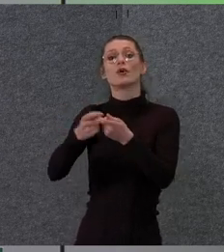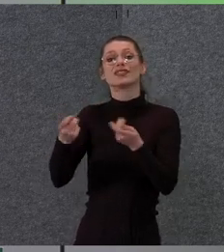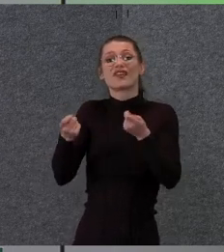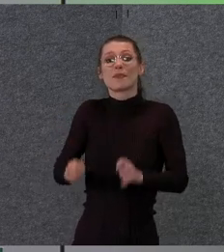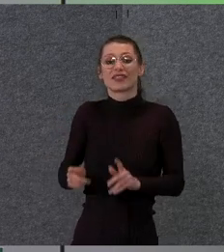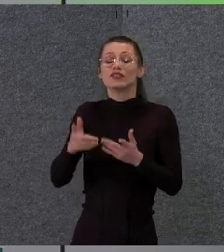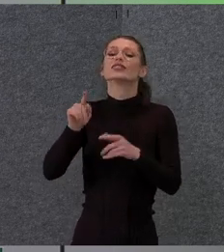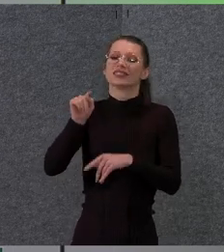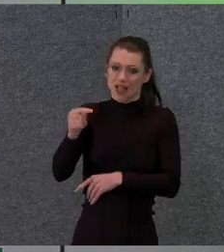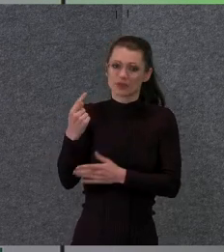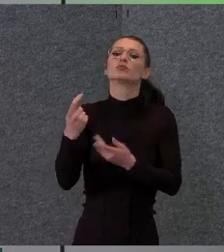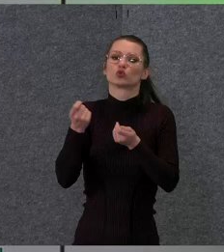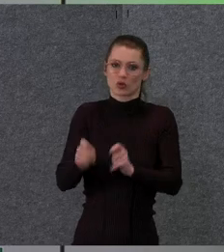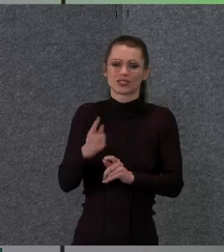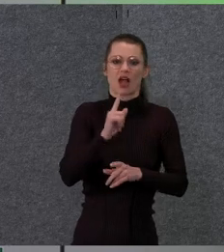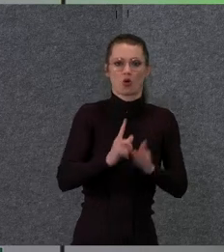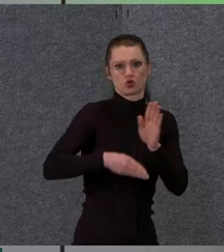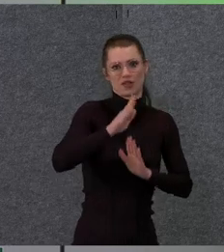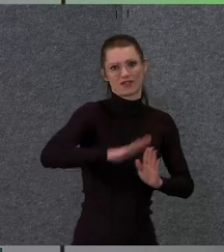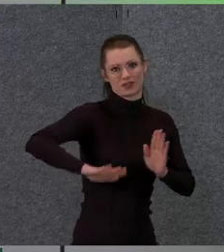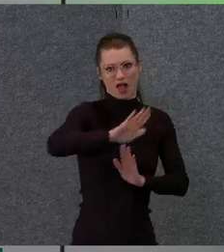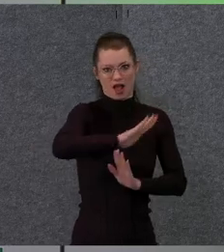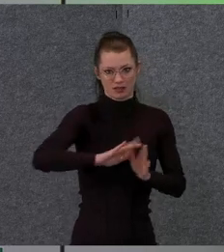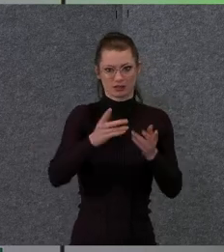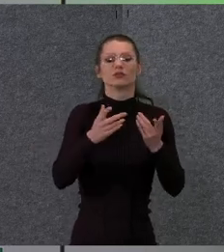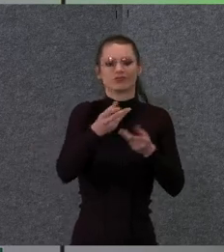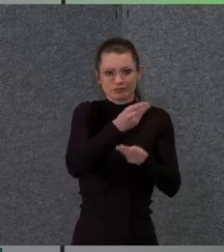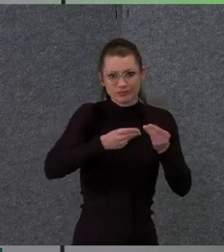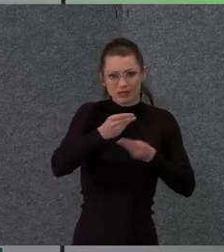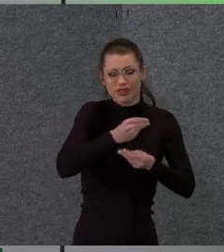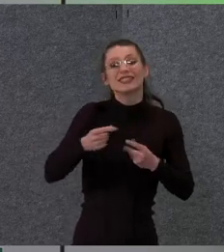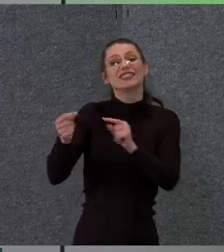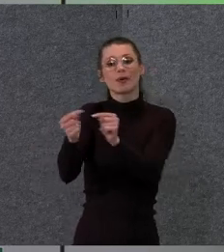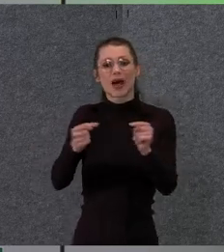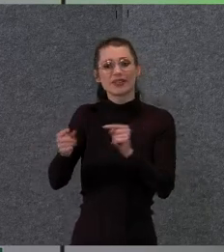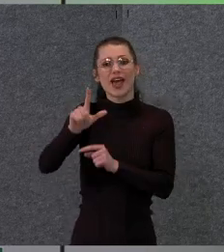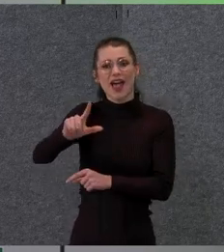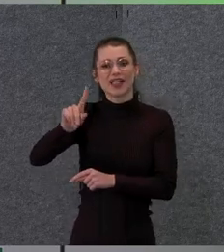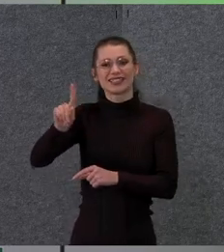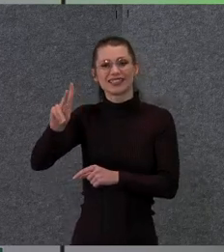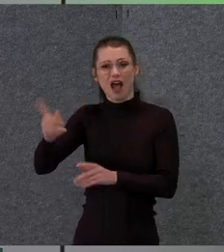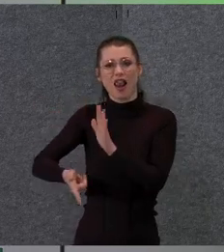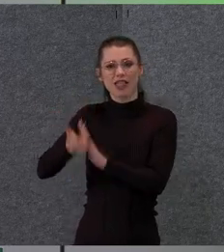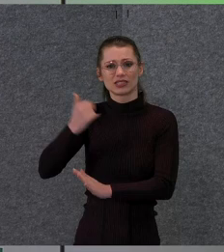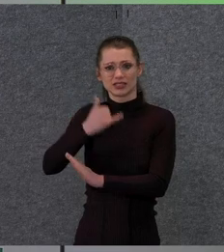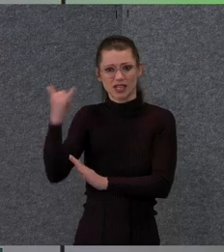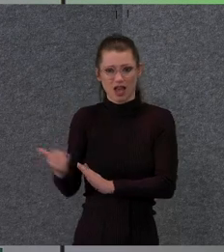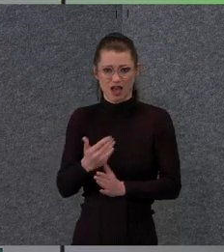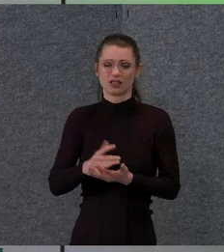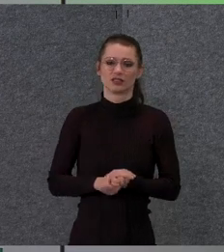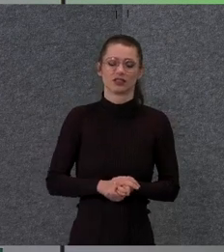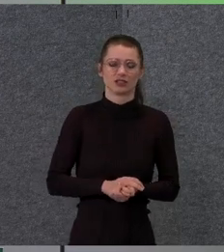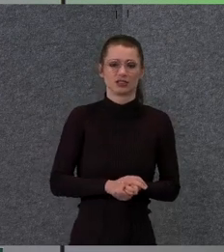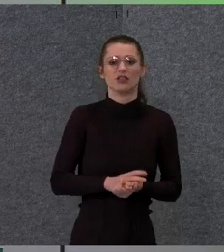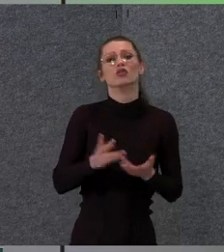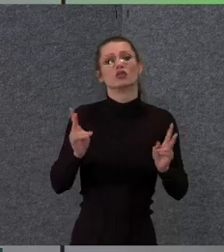beschlossen hat, es in NRW nochmal diskutiert haben. Wir hätten eigentlich diese Debatte bereits bei der LDK letztes Jahr, also im